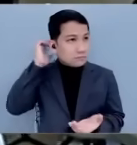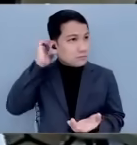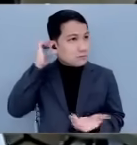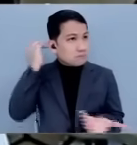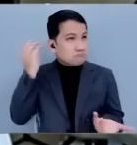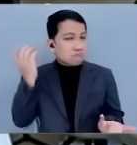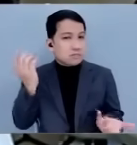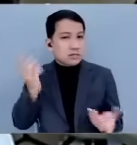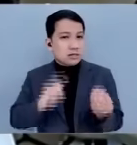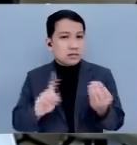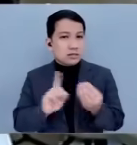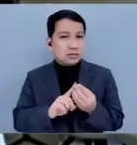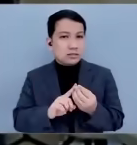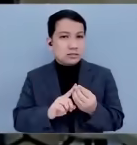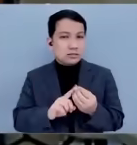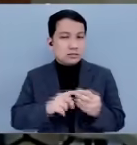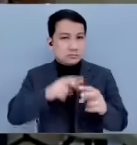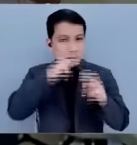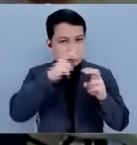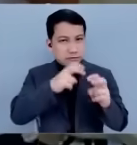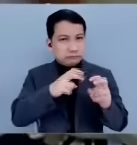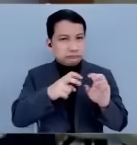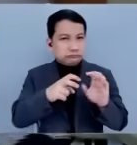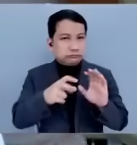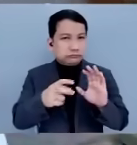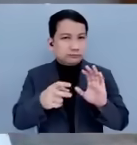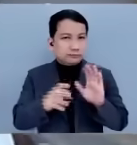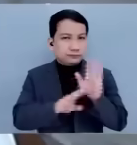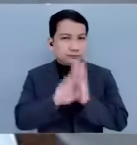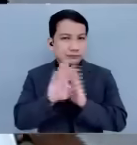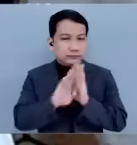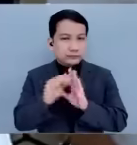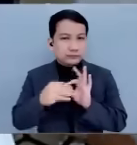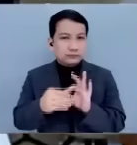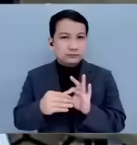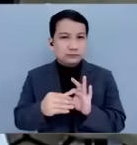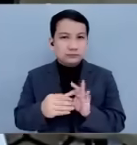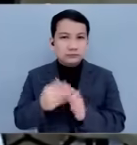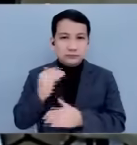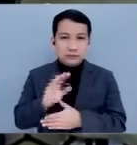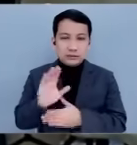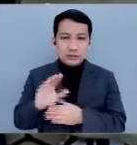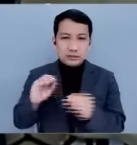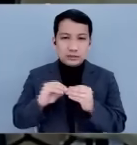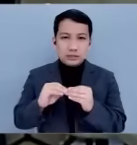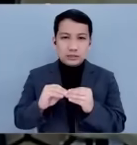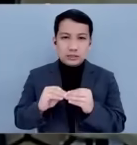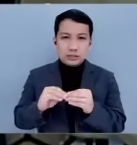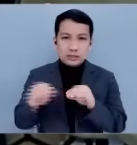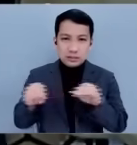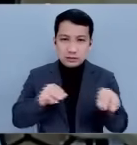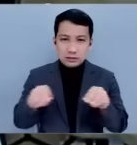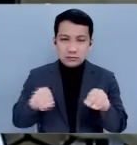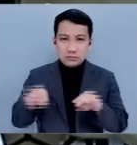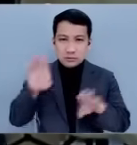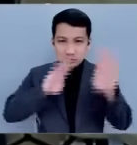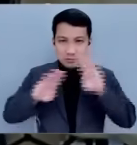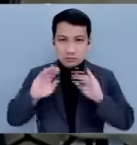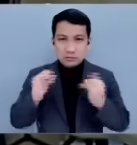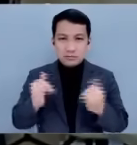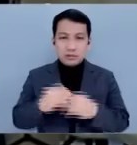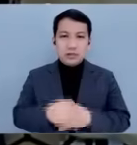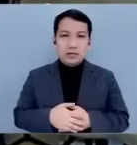a restrictive development which will make mobility more problematic for